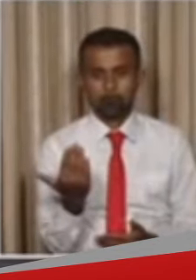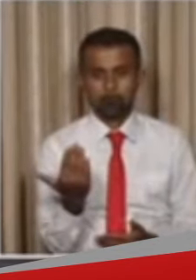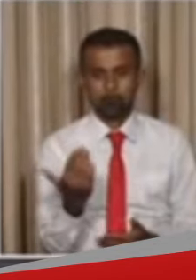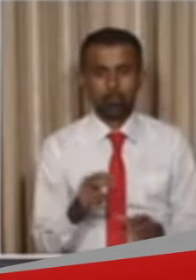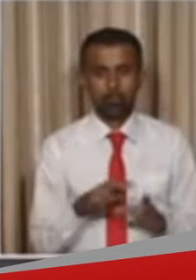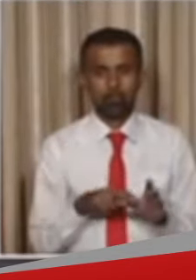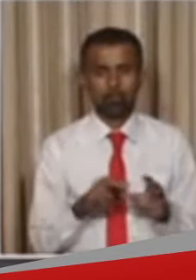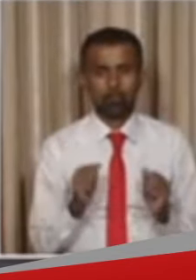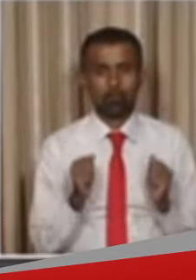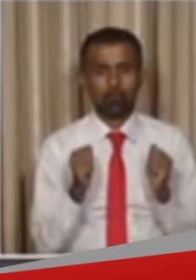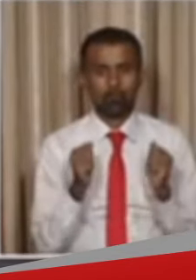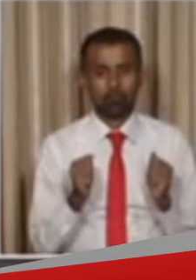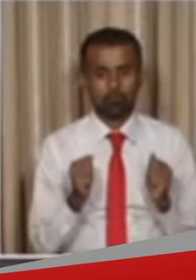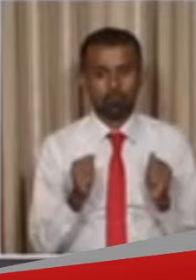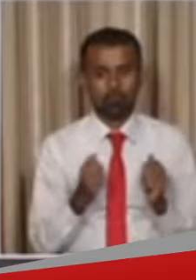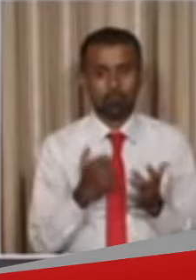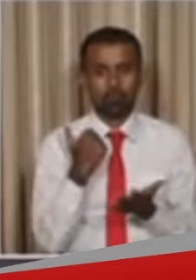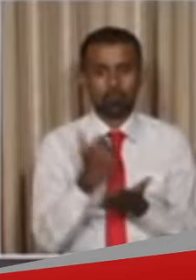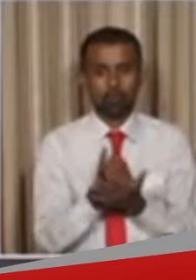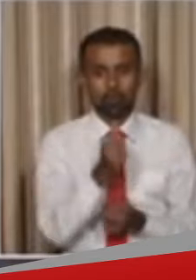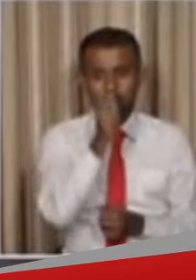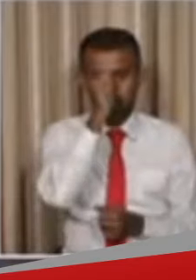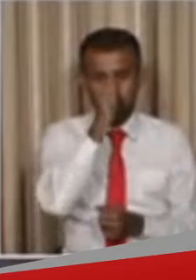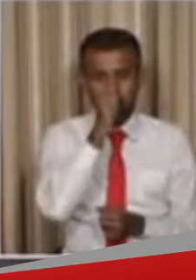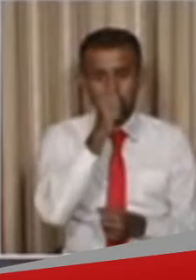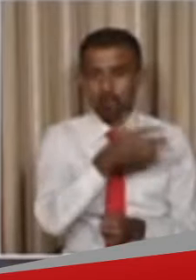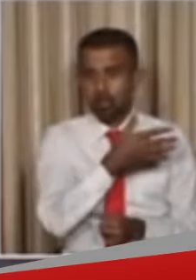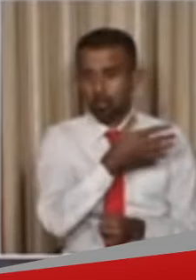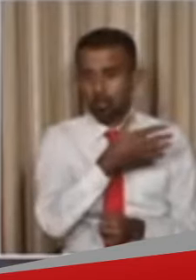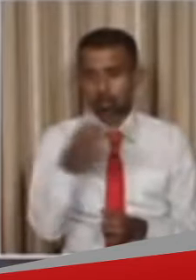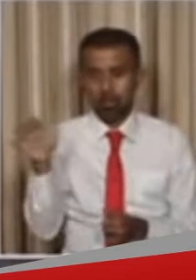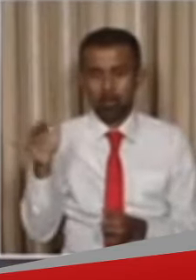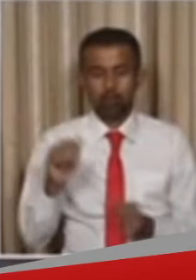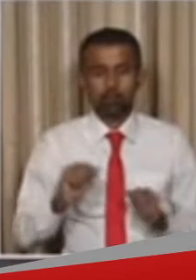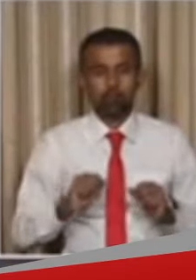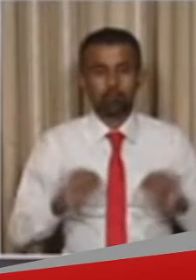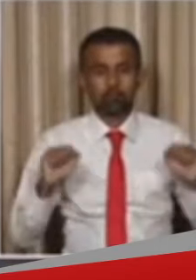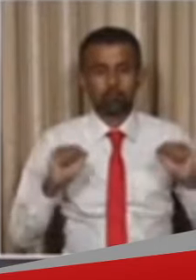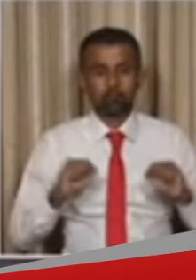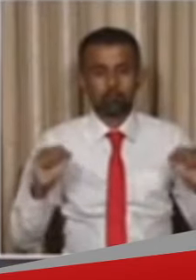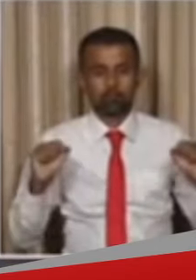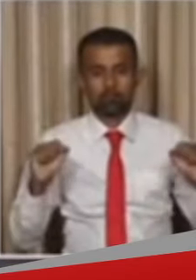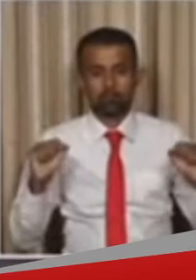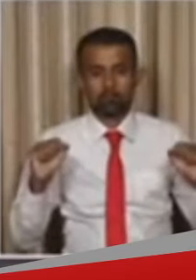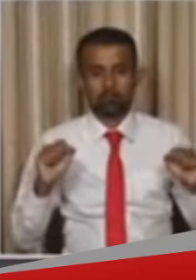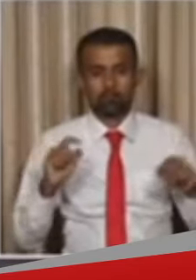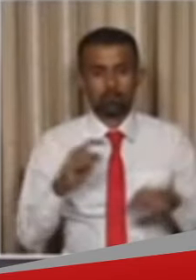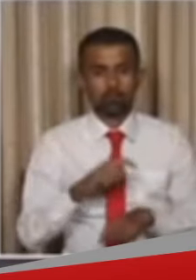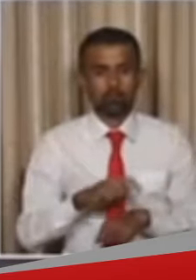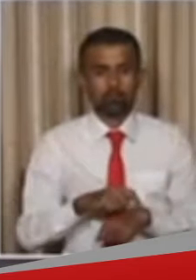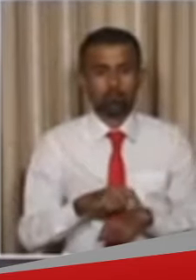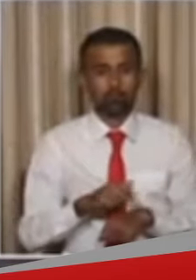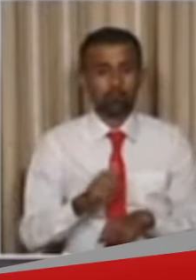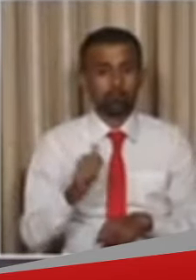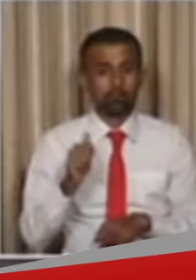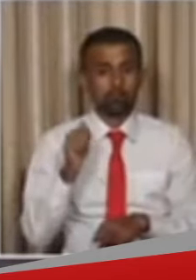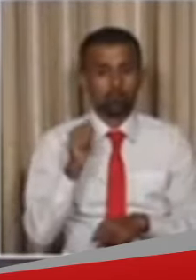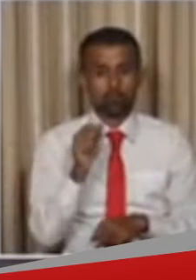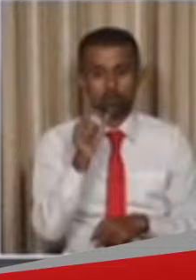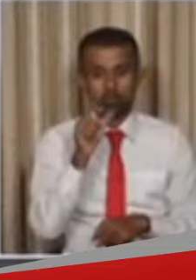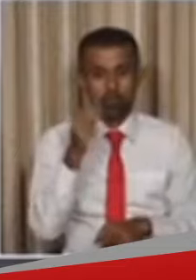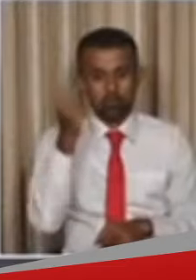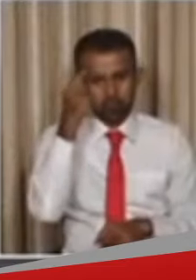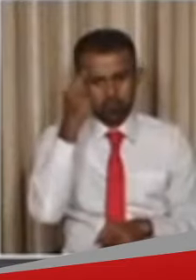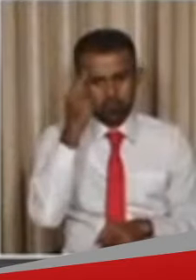වාඩි වෙලා මහබැංකු හොරා එලවන්න උද්ඝෝෂණය කරපු කාලය මංහිතන්නේ එතුමට මතක